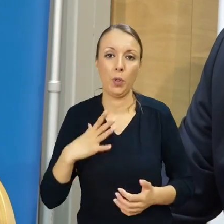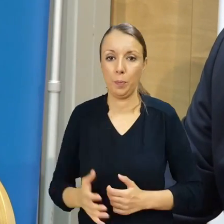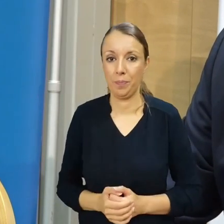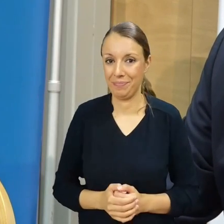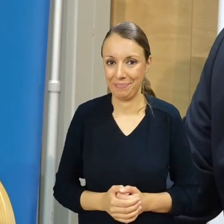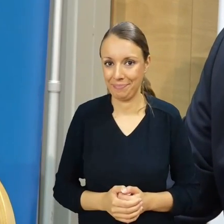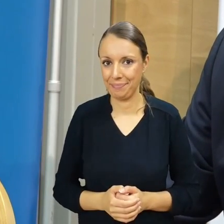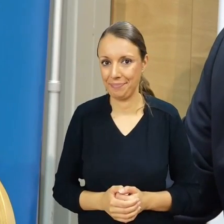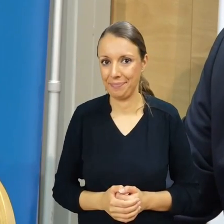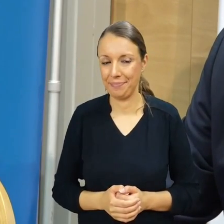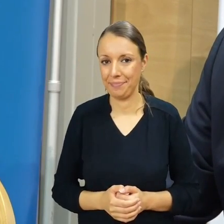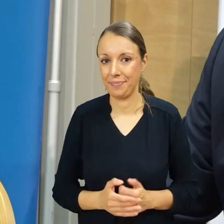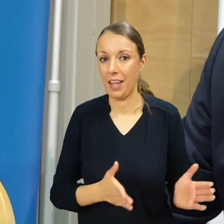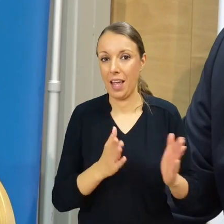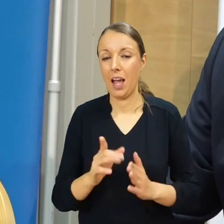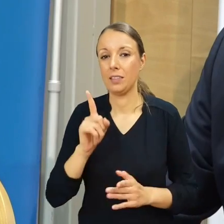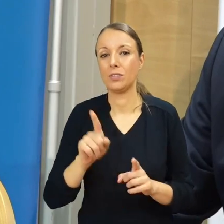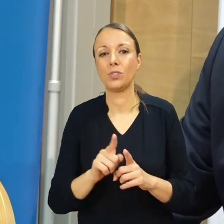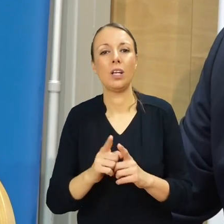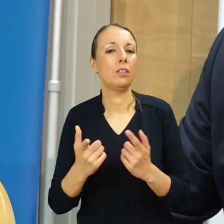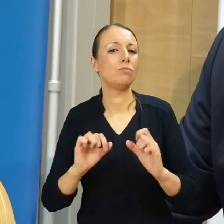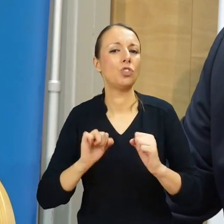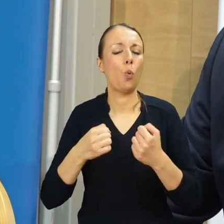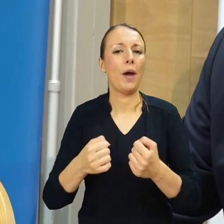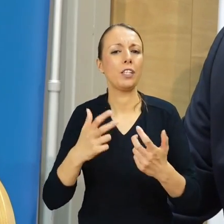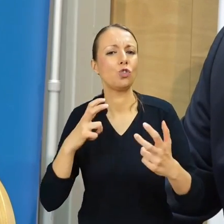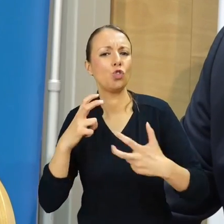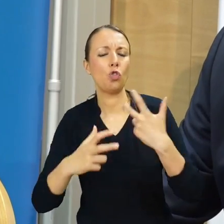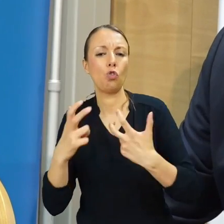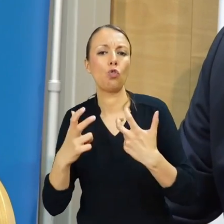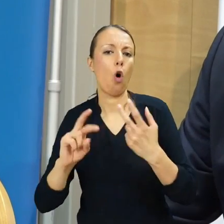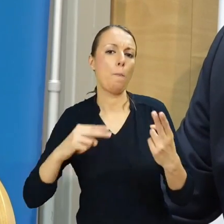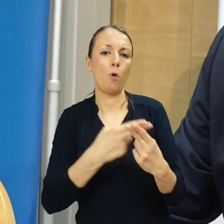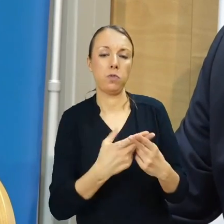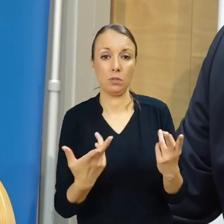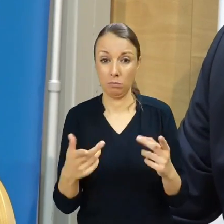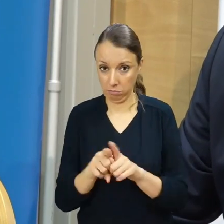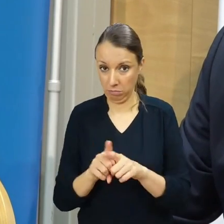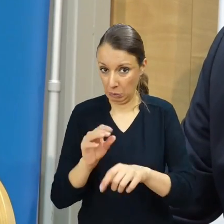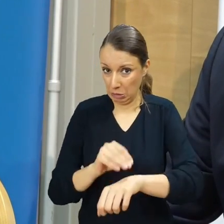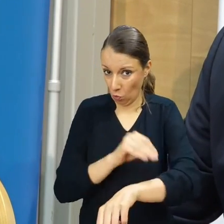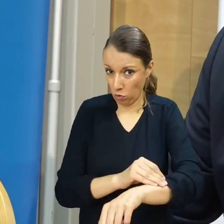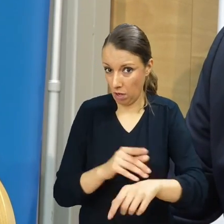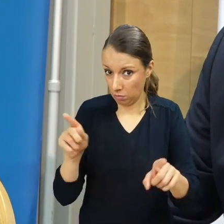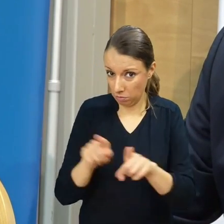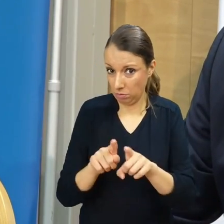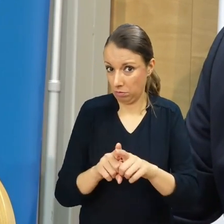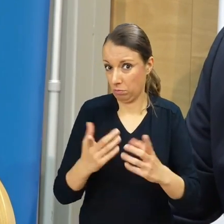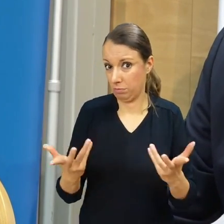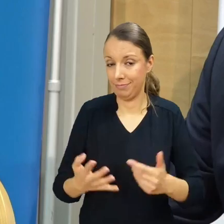no właśnie tej odpowiedzi, przecież to tak samo jest czynność. To jest ta sama metodologia. Ja bym też dopuścił tutaj,